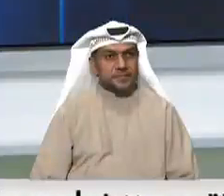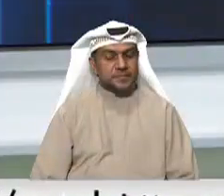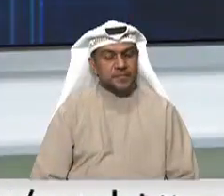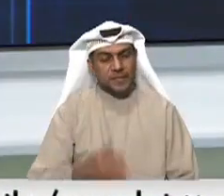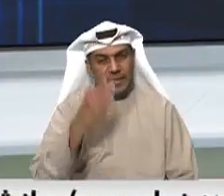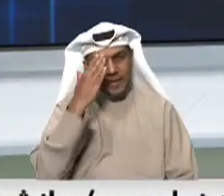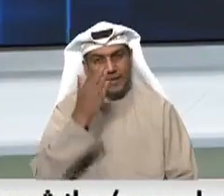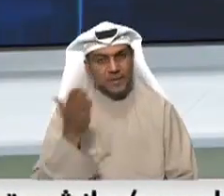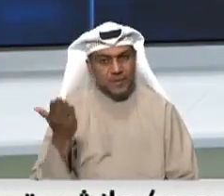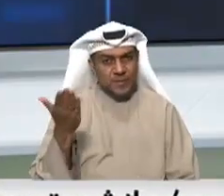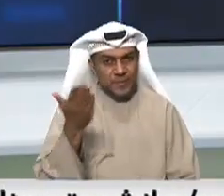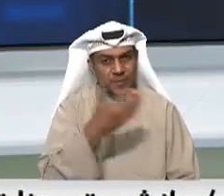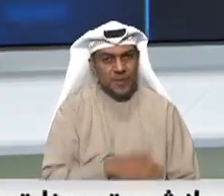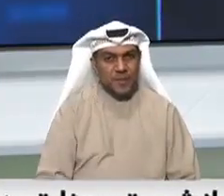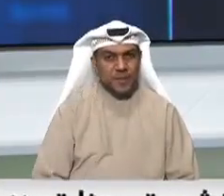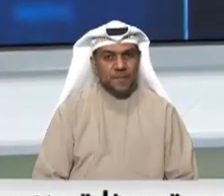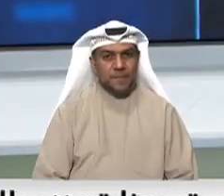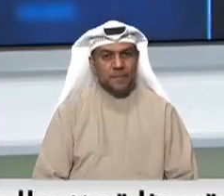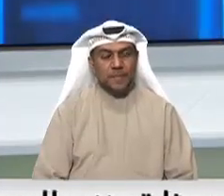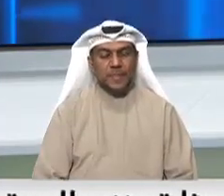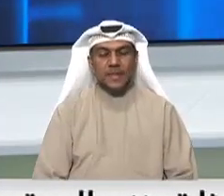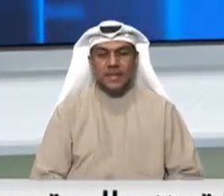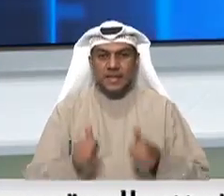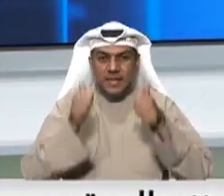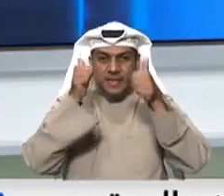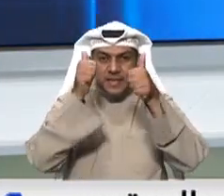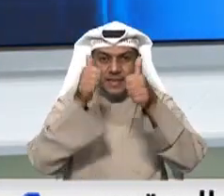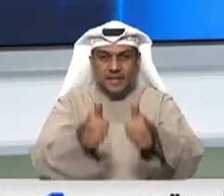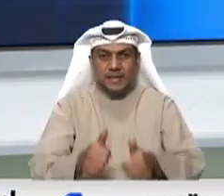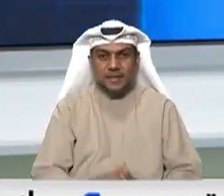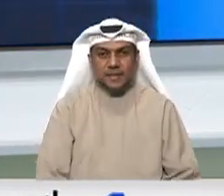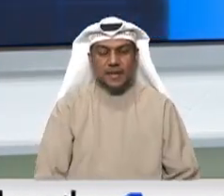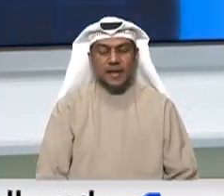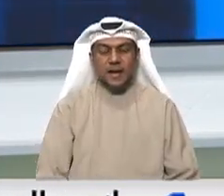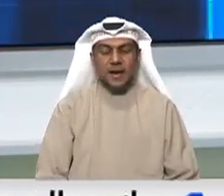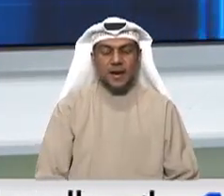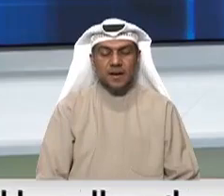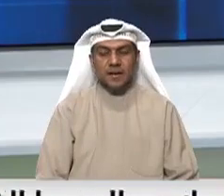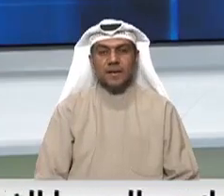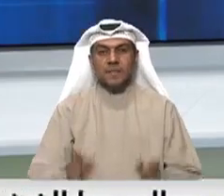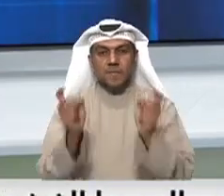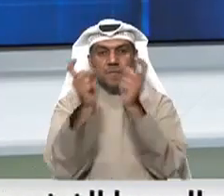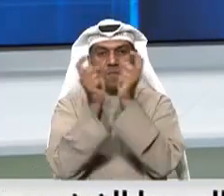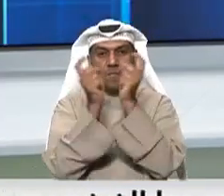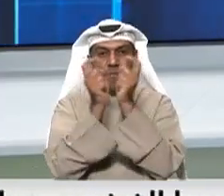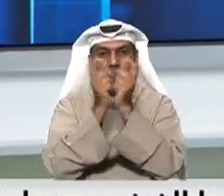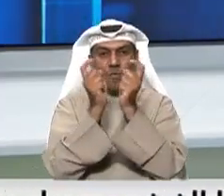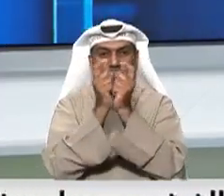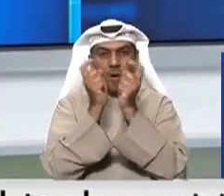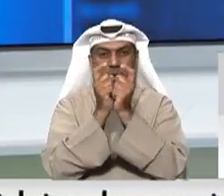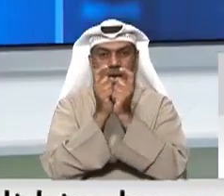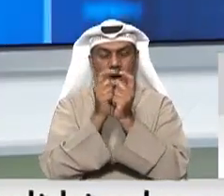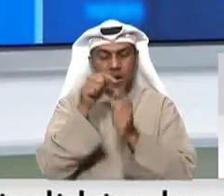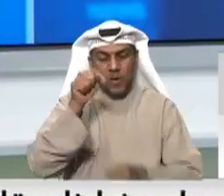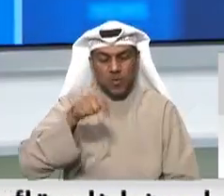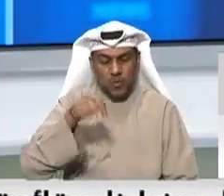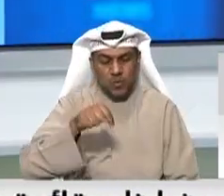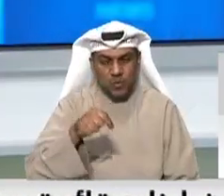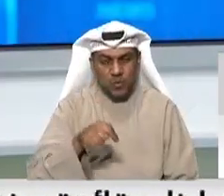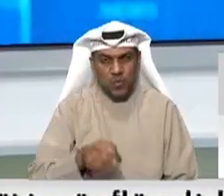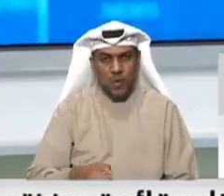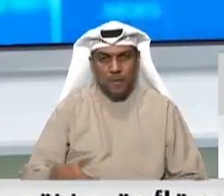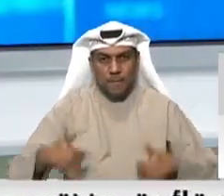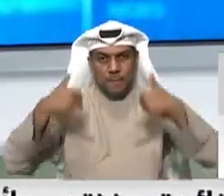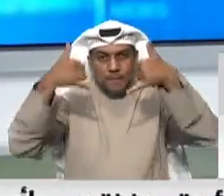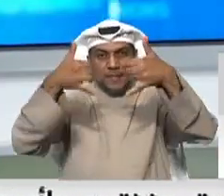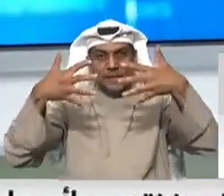اهلا بلقائكم انطلقت الجوله الثامنه عشره من منافسات دوري زين ممتاز لكره القدم اليوم باجراء مبارتين من الجوله الثامنه عشره